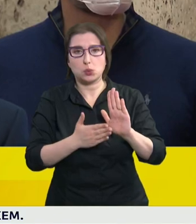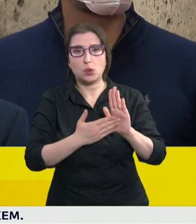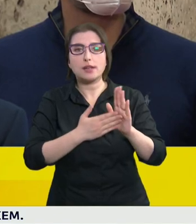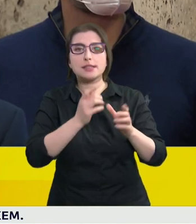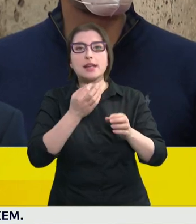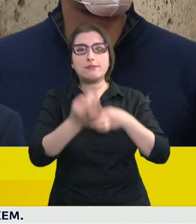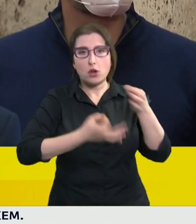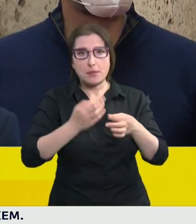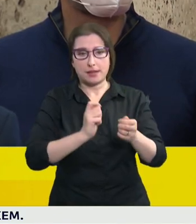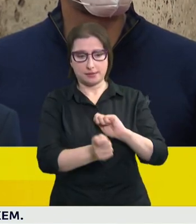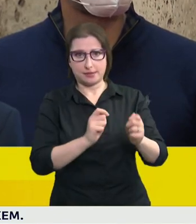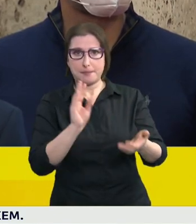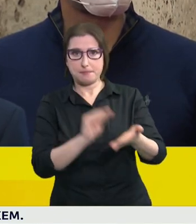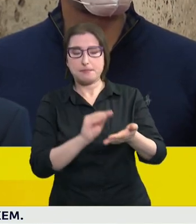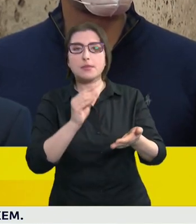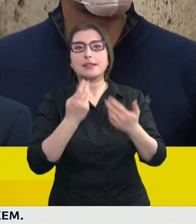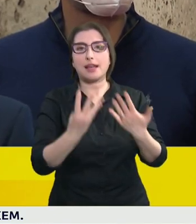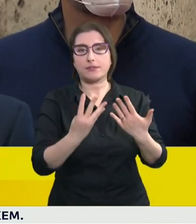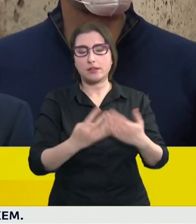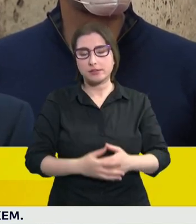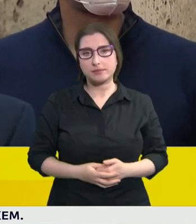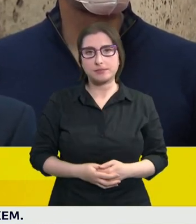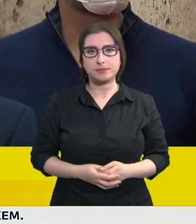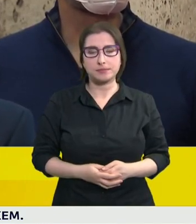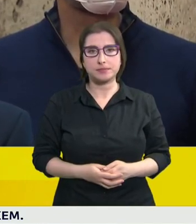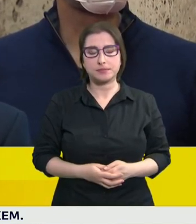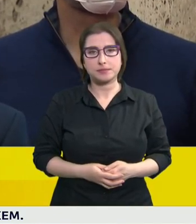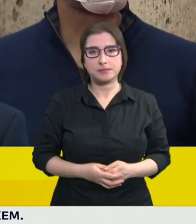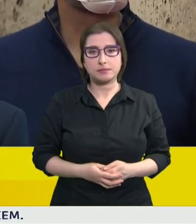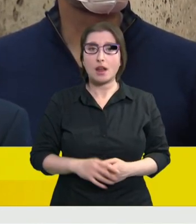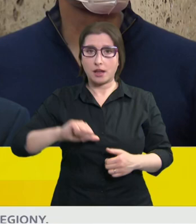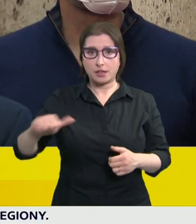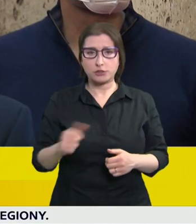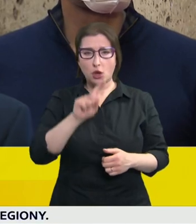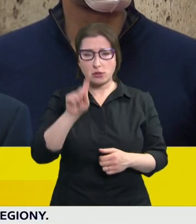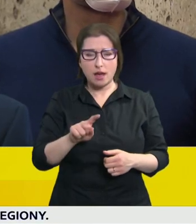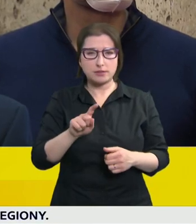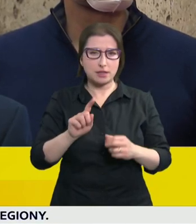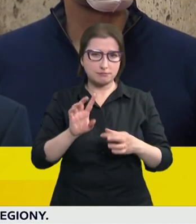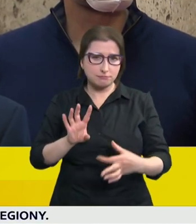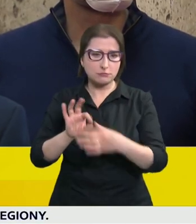já mám k dispozici. Ještě se chci zeptat na to, a to je možná otázka na všechny.